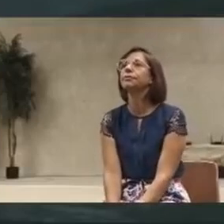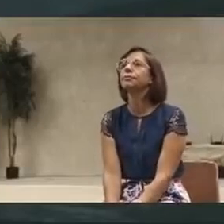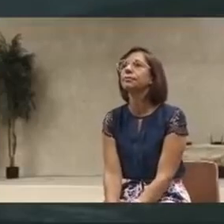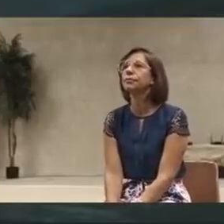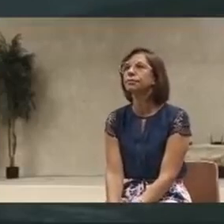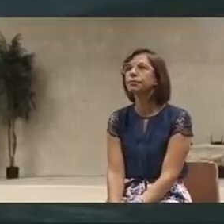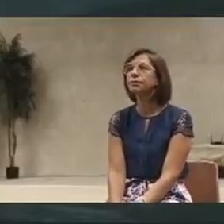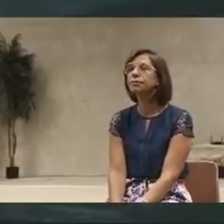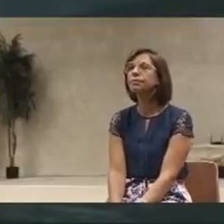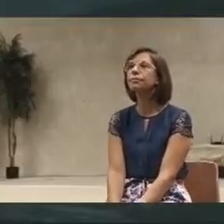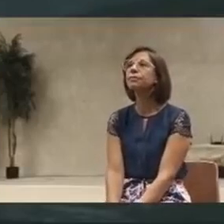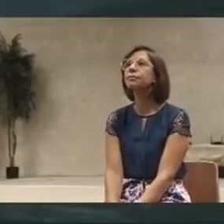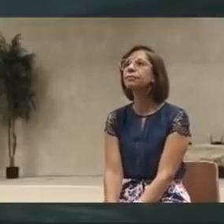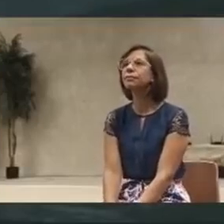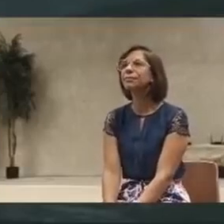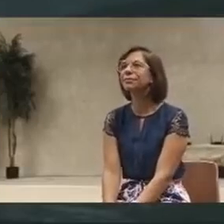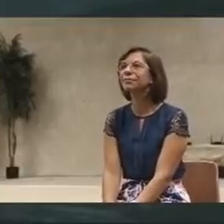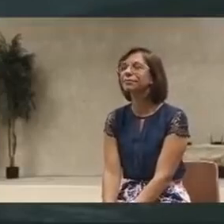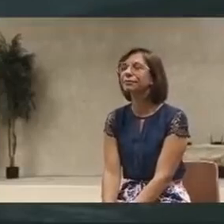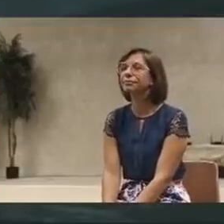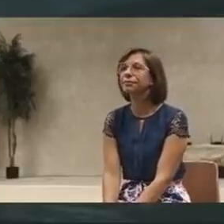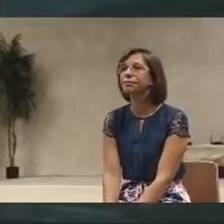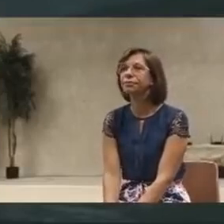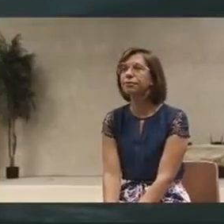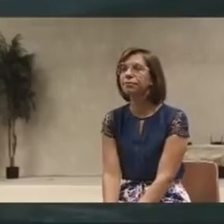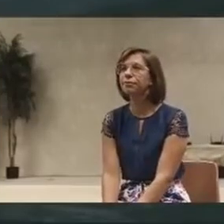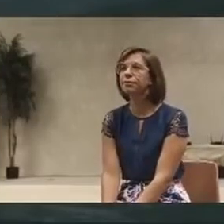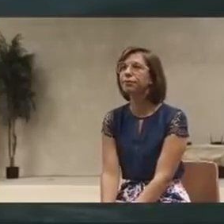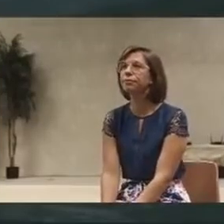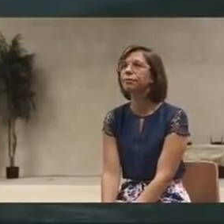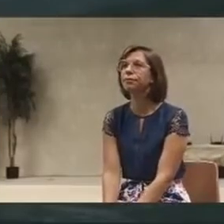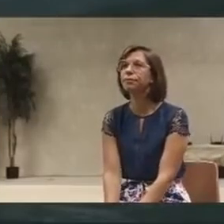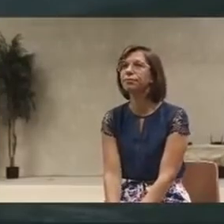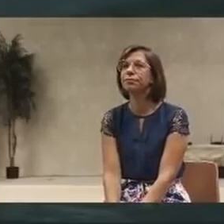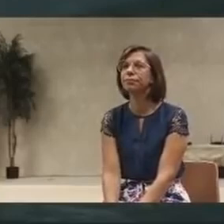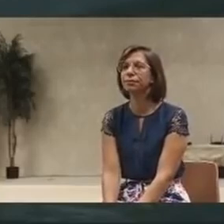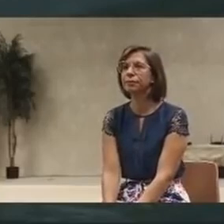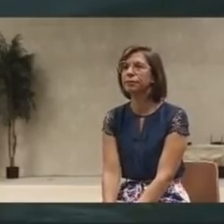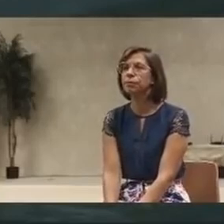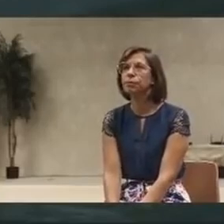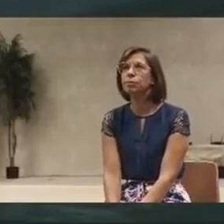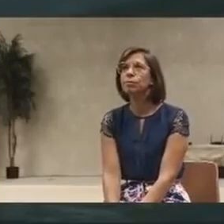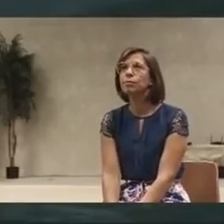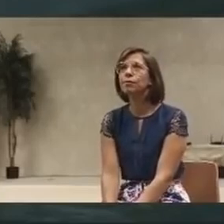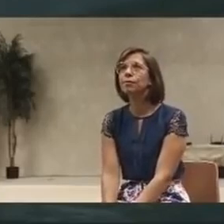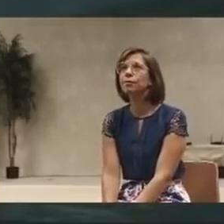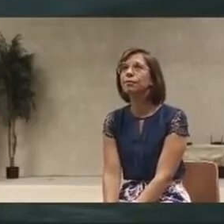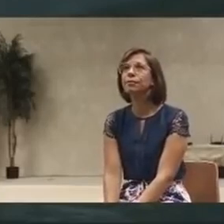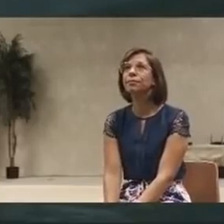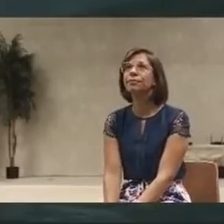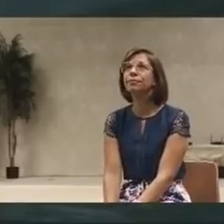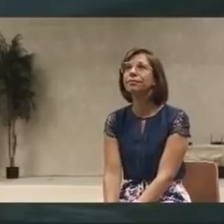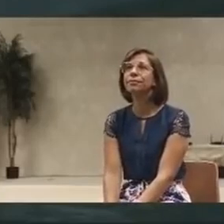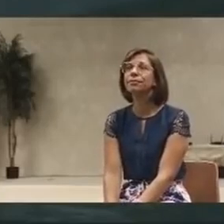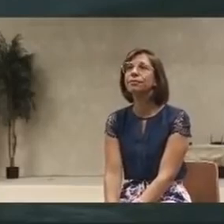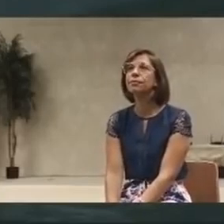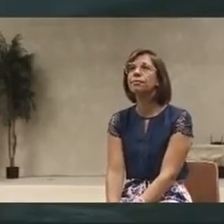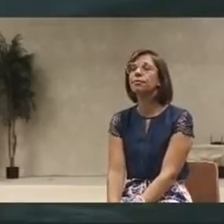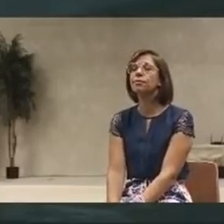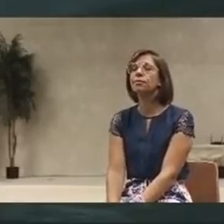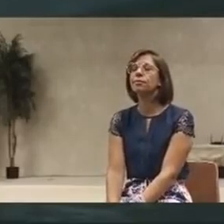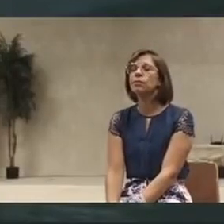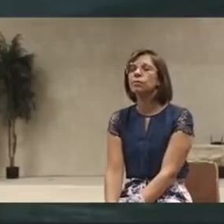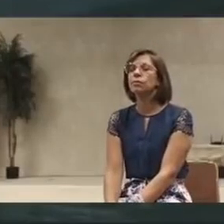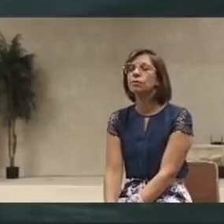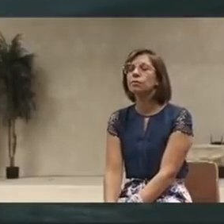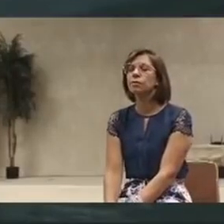nous n'ayons pas de mauvais désirs, comme ils en ont eu. Ne devenez point idolâtres, comme quelques-uns d'entre eux, selon qu'il est